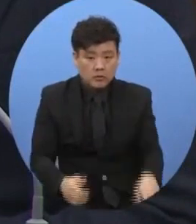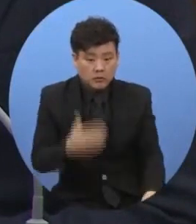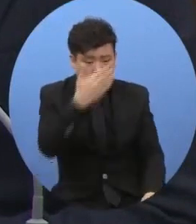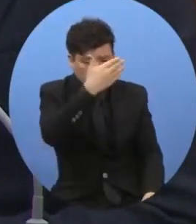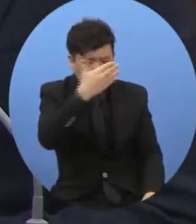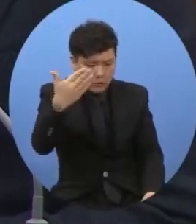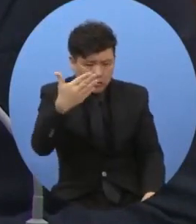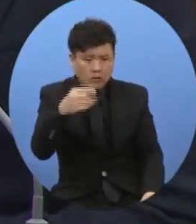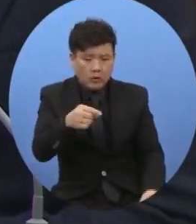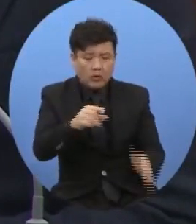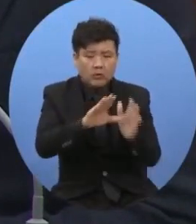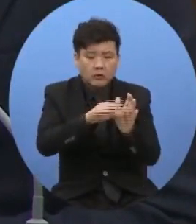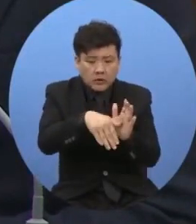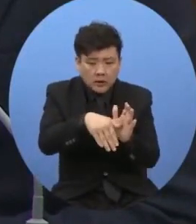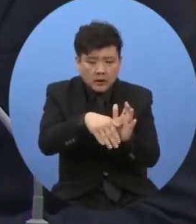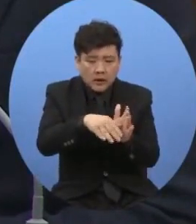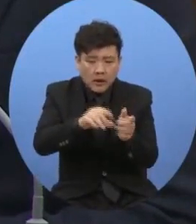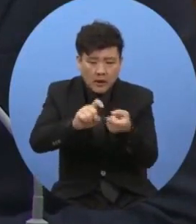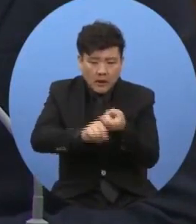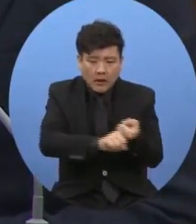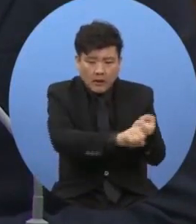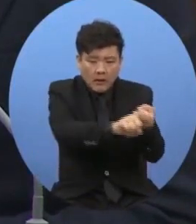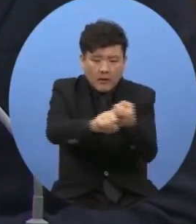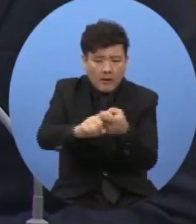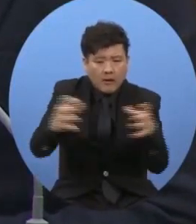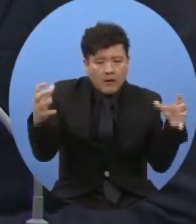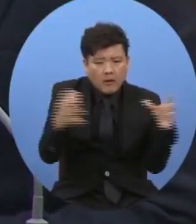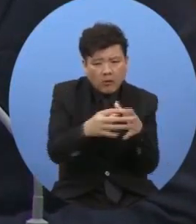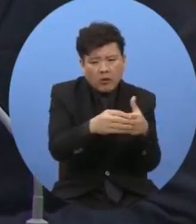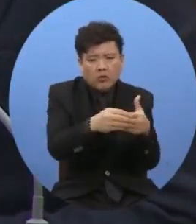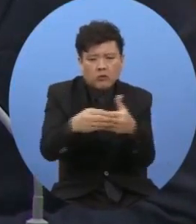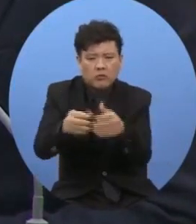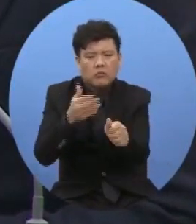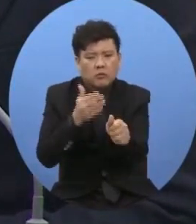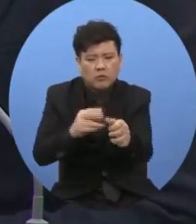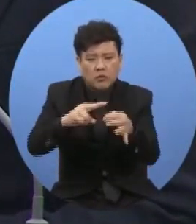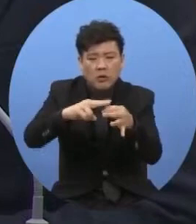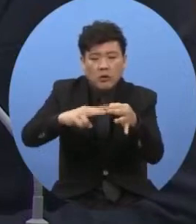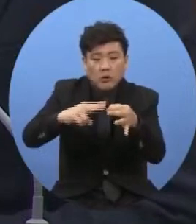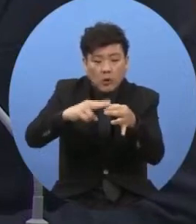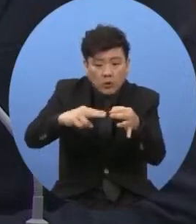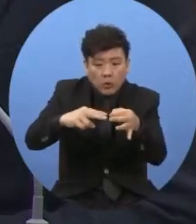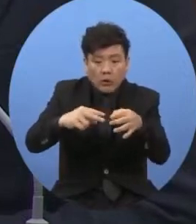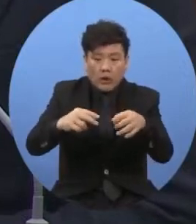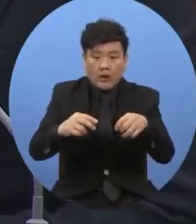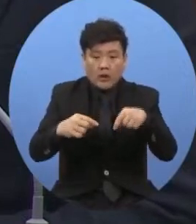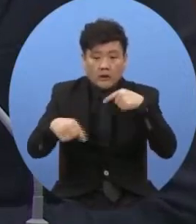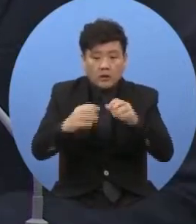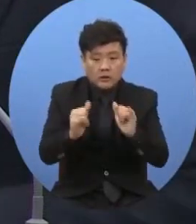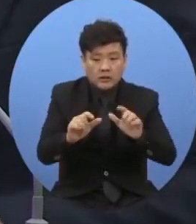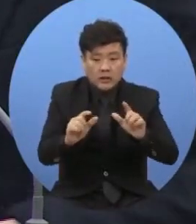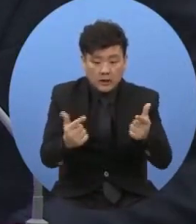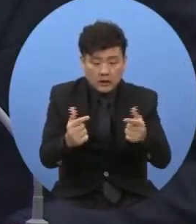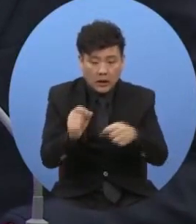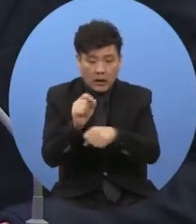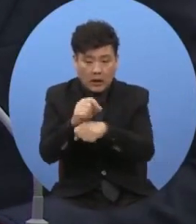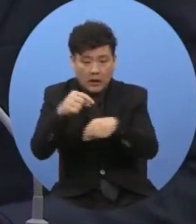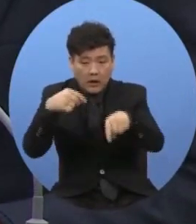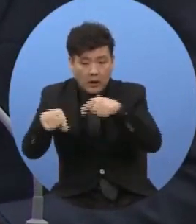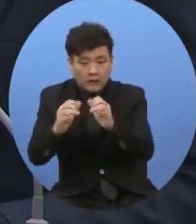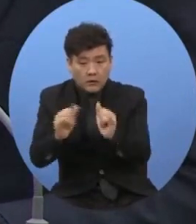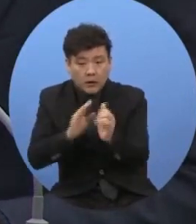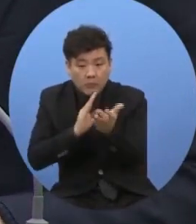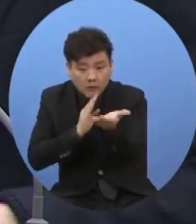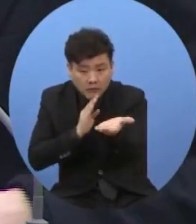어떤 연대를 좀 이끌어주시면 좋을 것 같고요. 그 여의도의 정치인이 아니시라 행정가이시기 때문에 할 수 있는 일들이 정말로